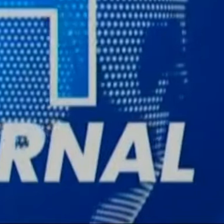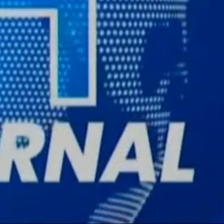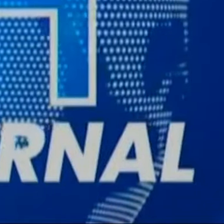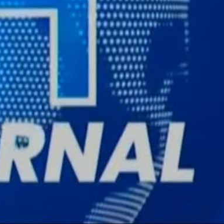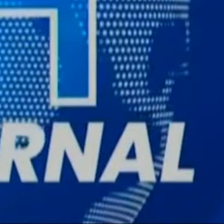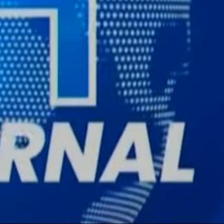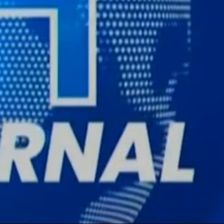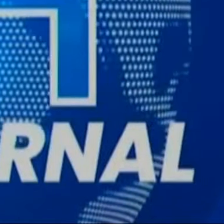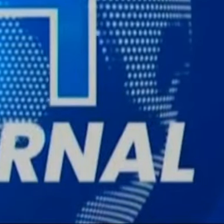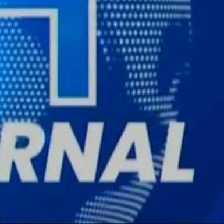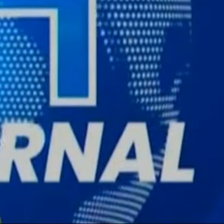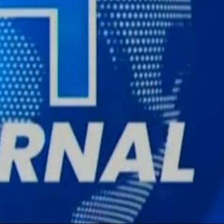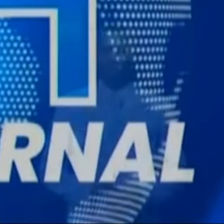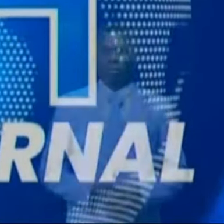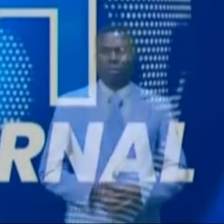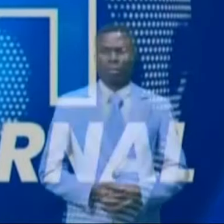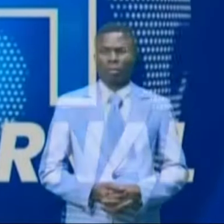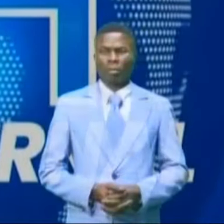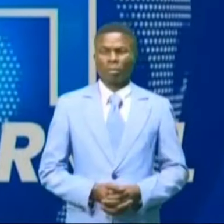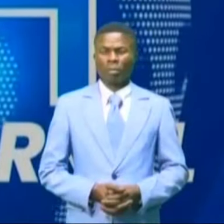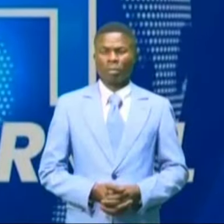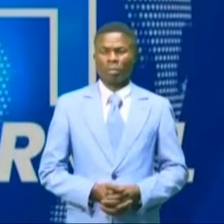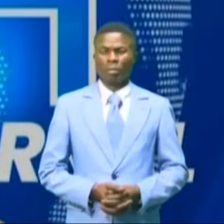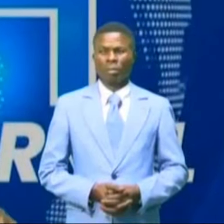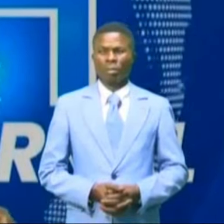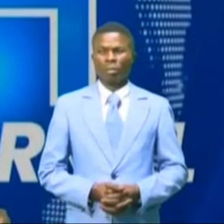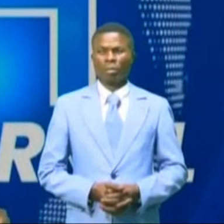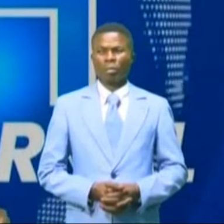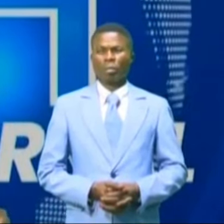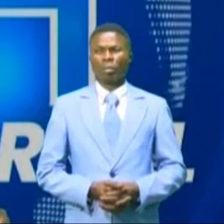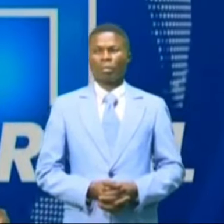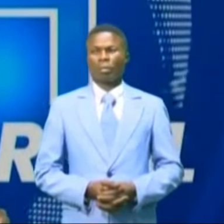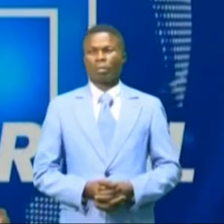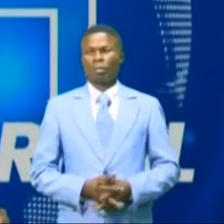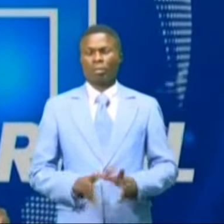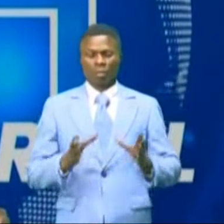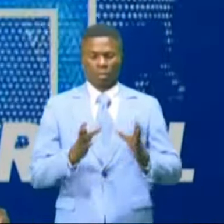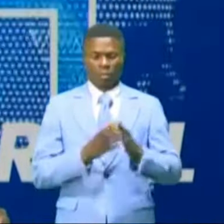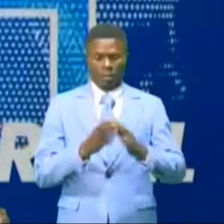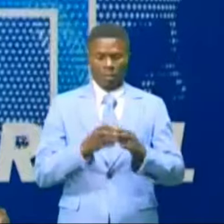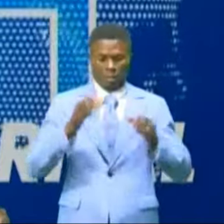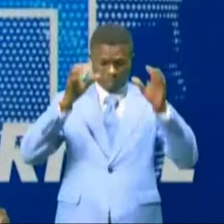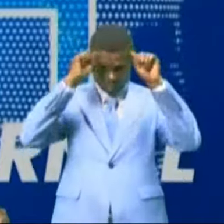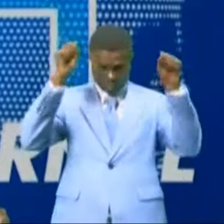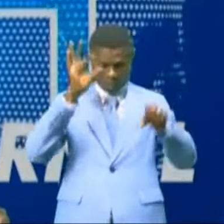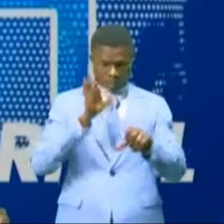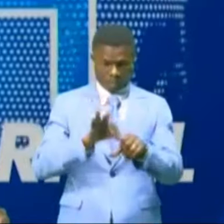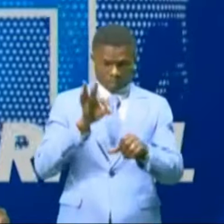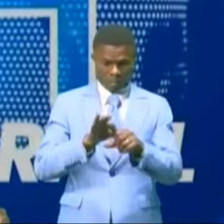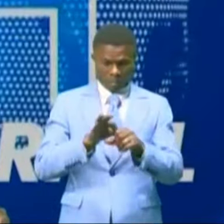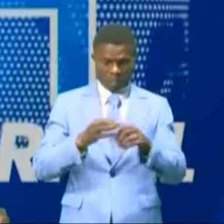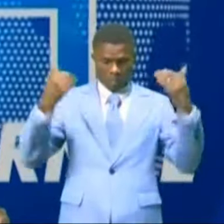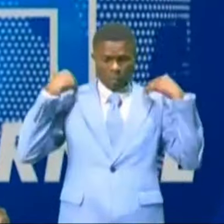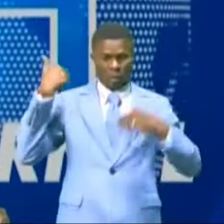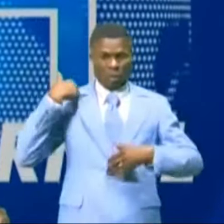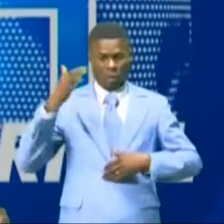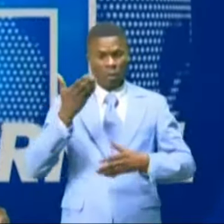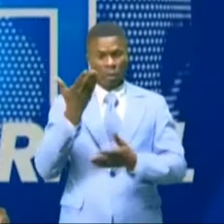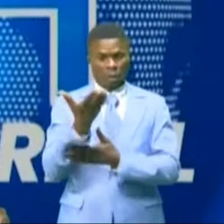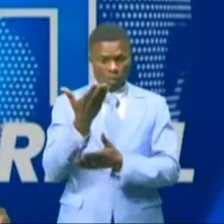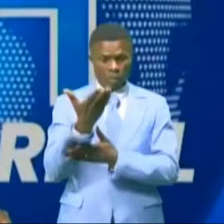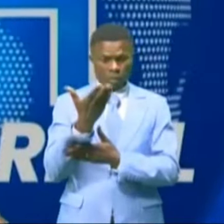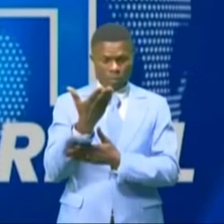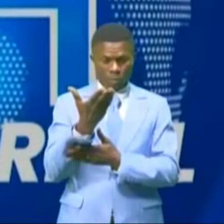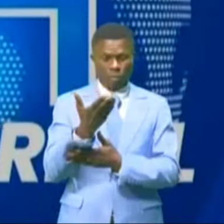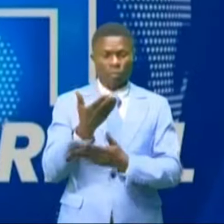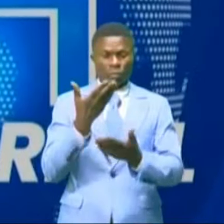de précédentes législatures au sujet du ticket présenté par le présidium de l'élection du bureau. Le chef de l'État a recommandé que la liste